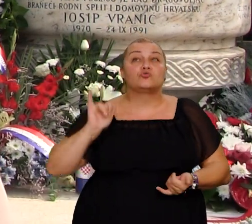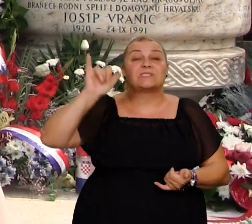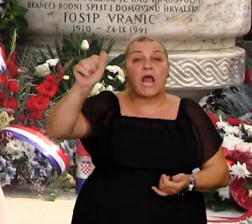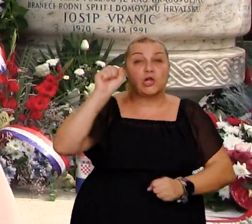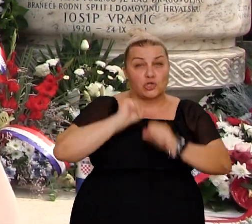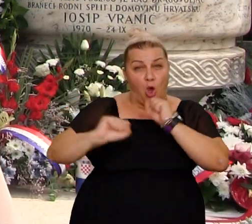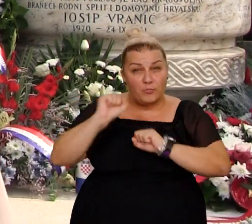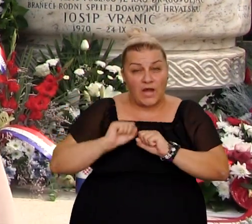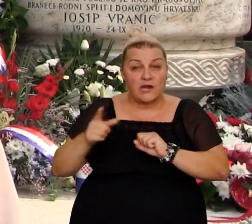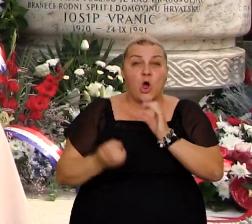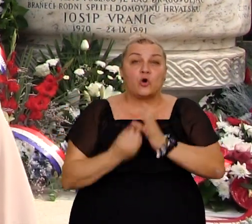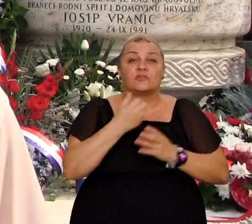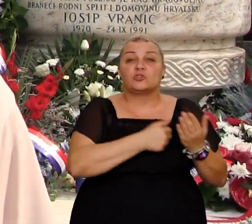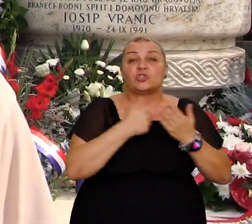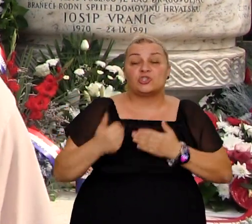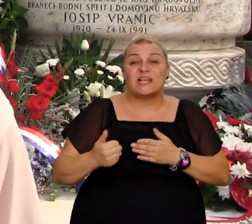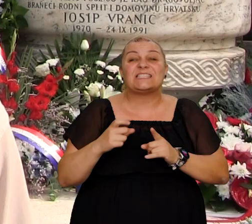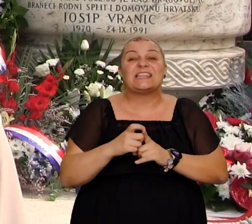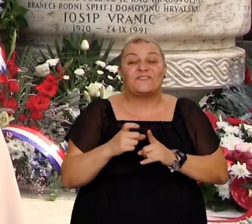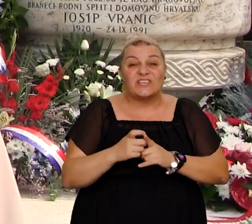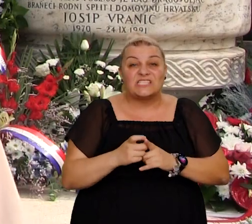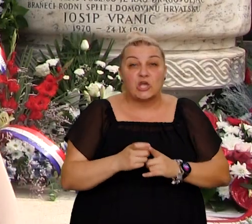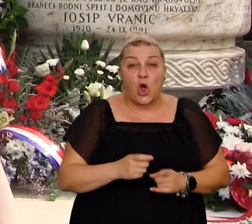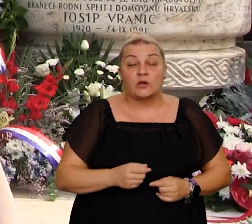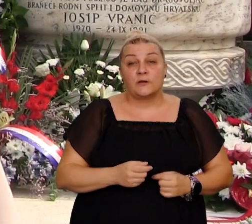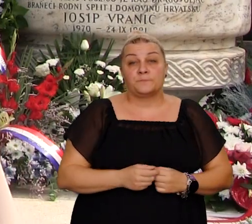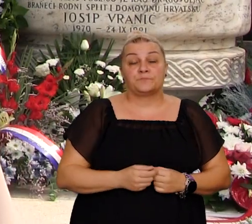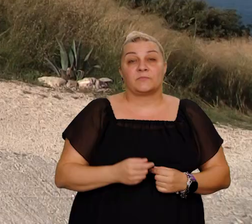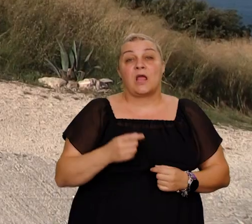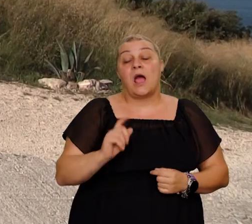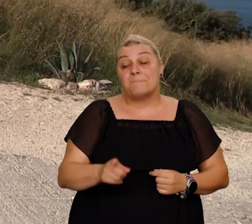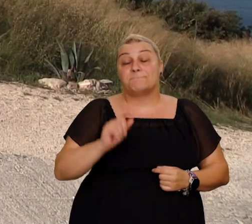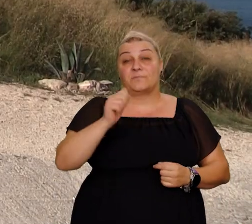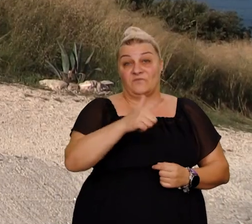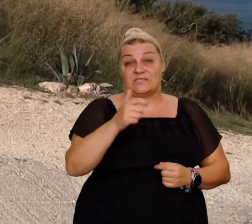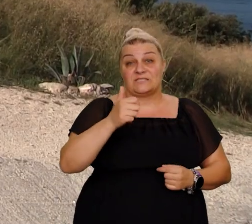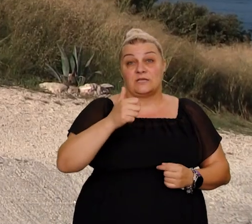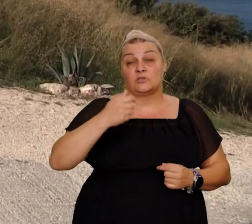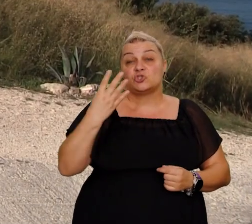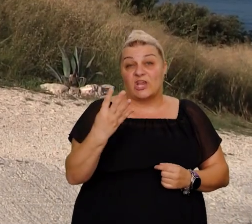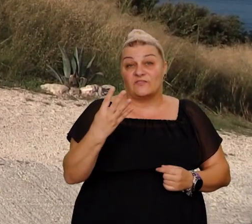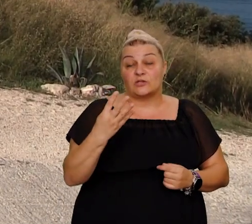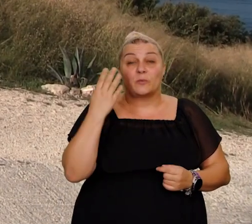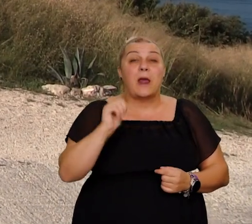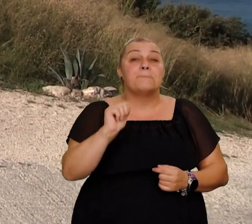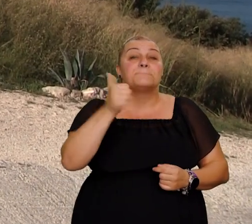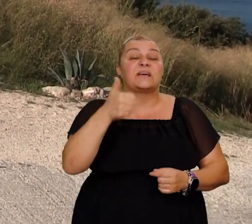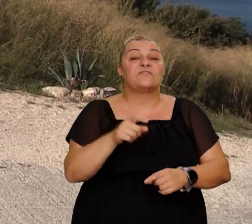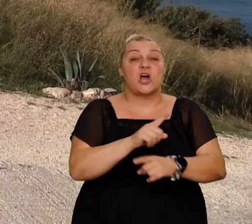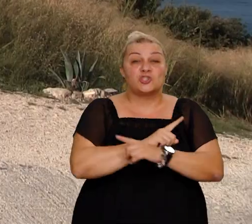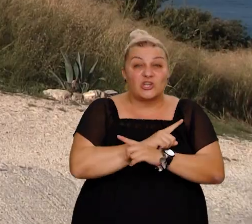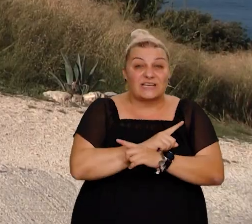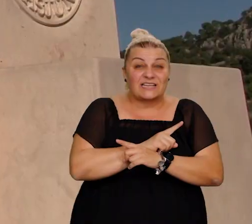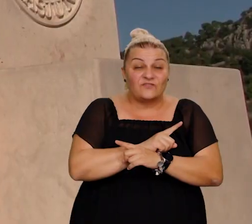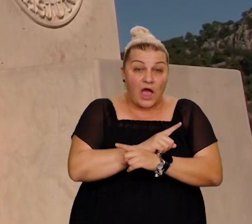protuzračne obrane, osnivanje 66. lakog topličnog raketnog divizijona 21. Evo, prva žrtva